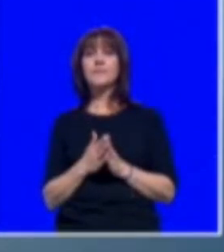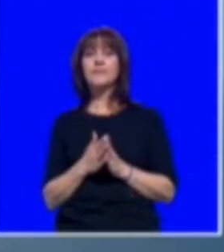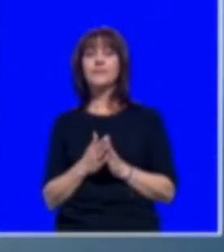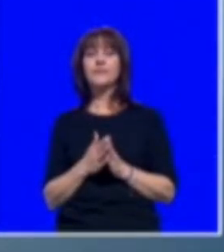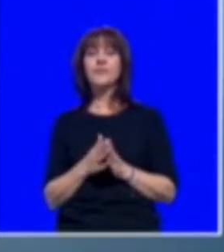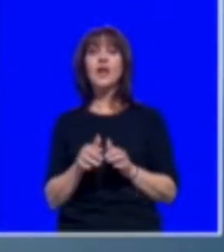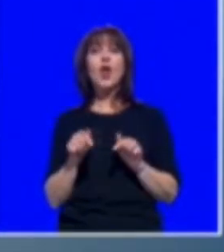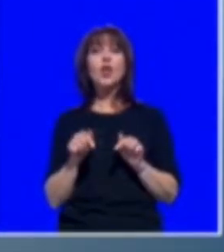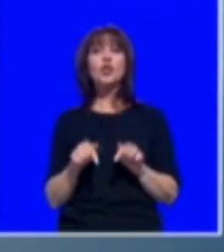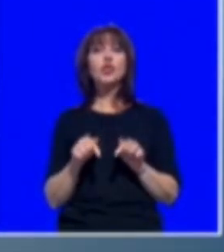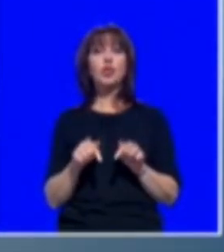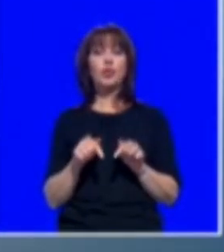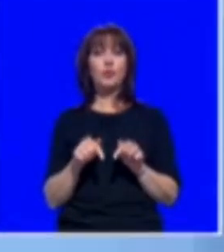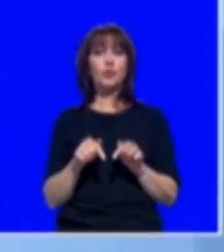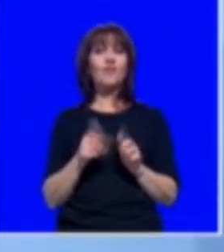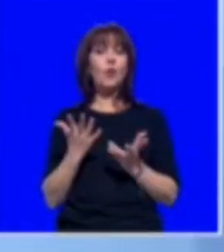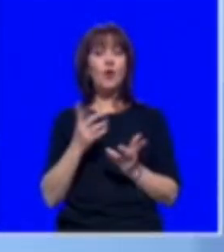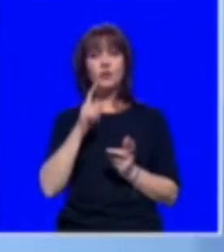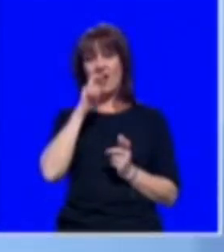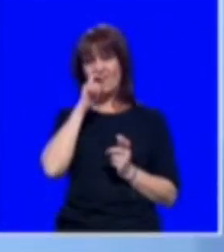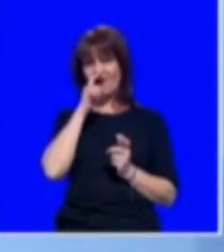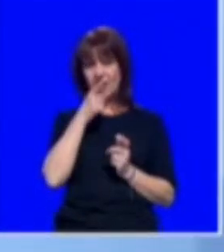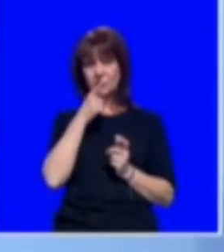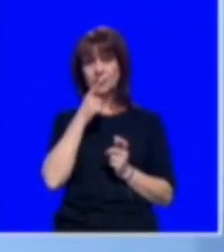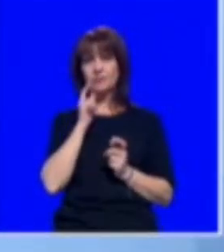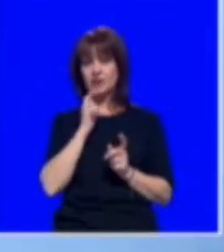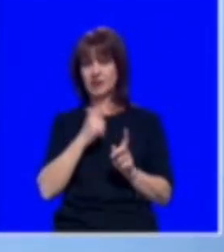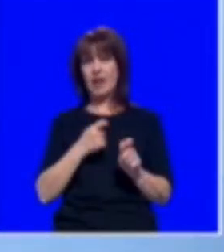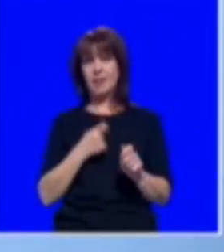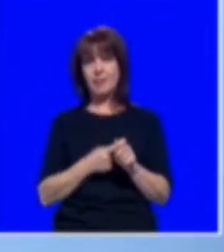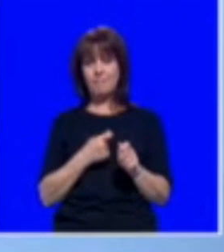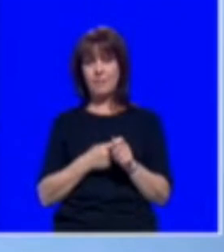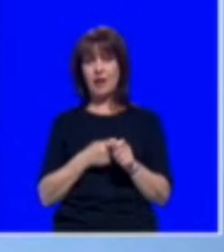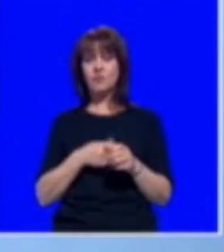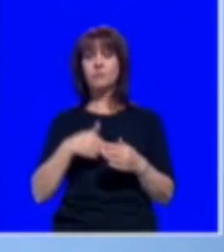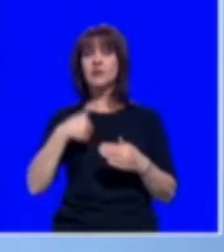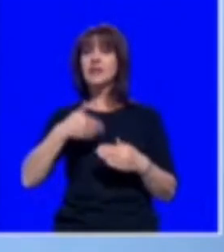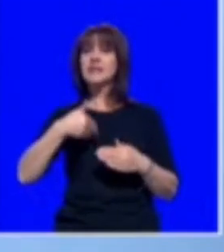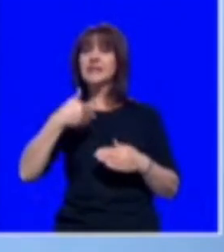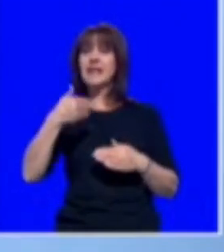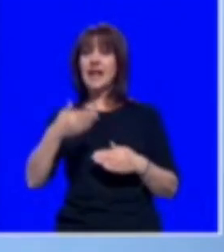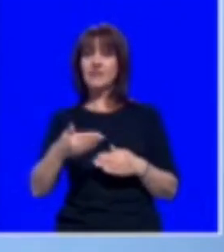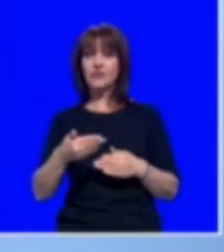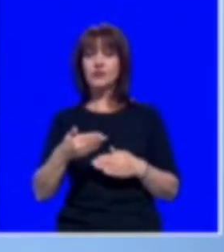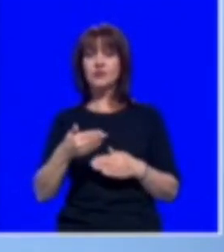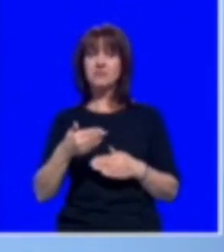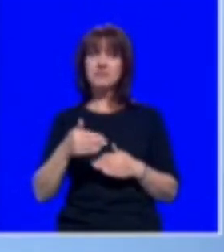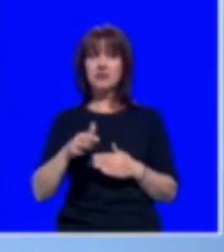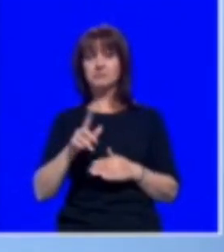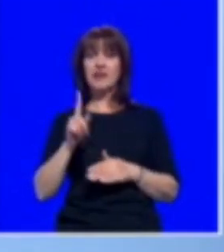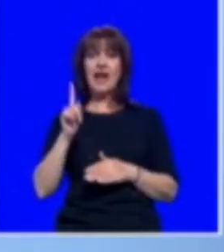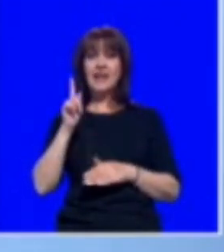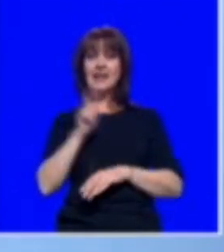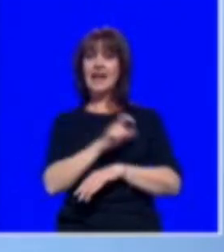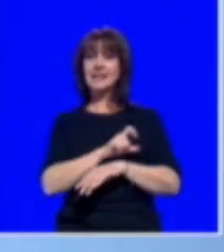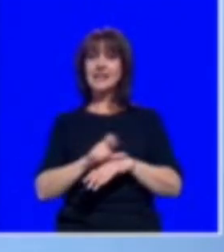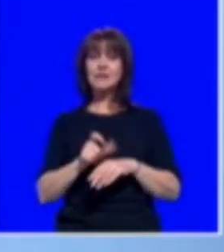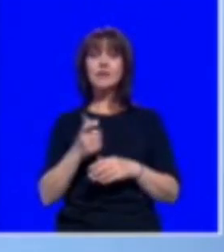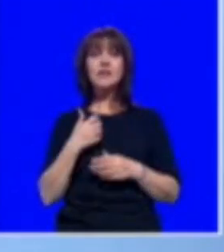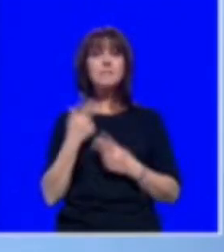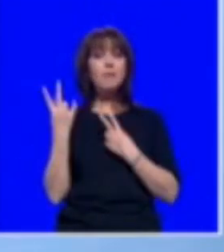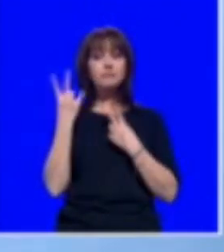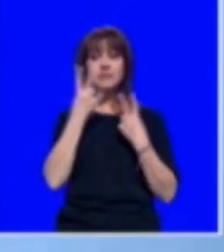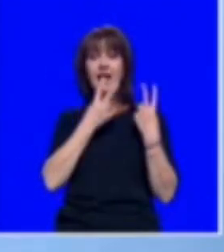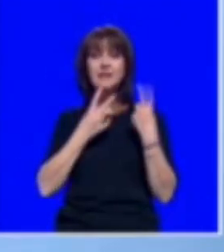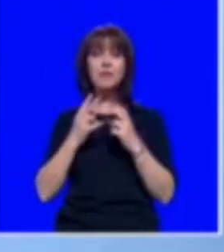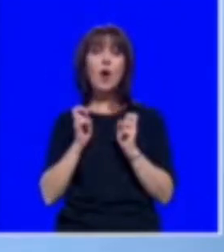към общинската тема. Това, което е важно да се направи, е в следващата максимум една седмица да се постигне някакво